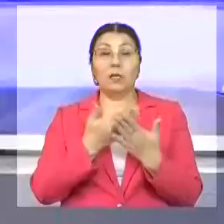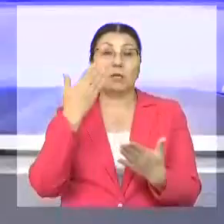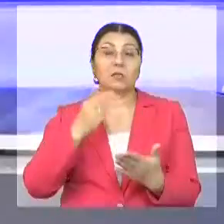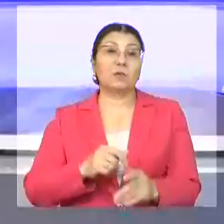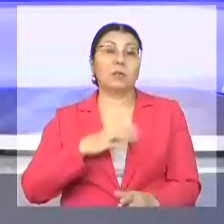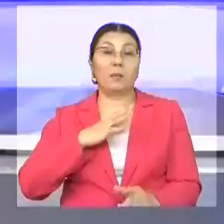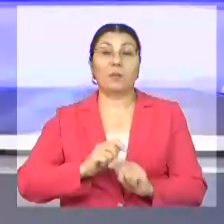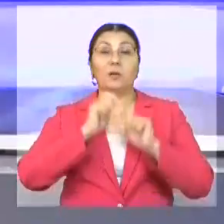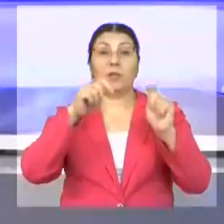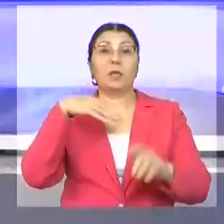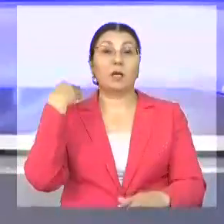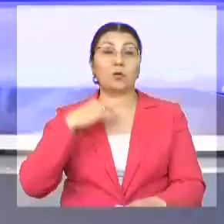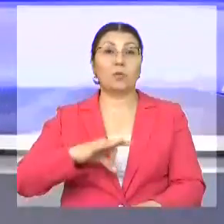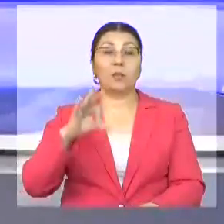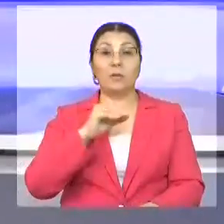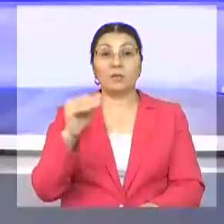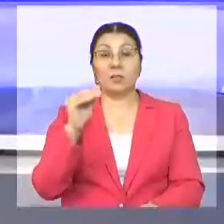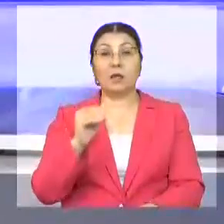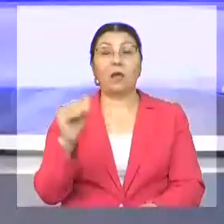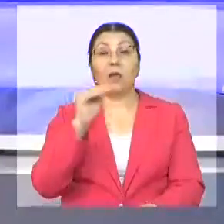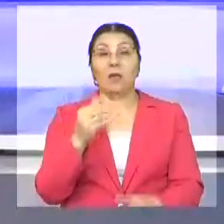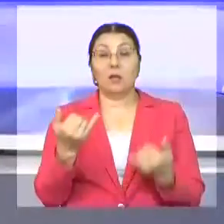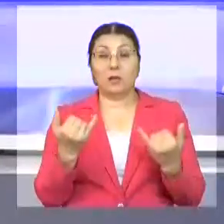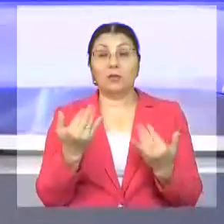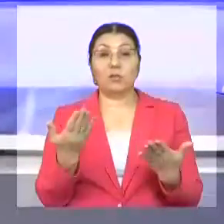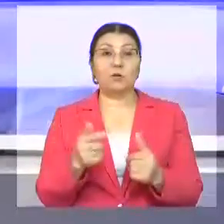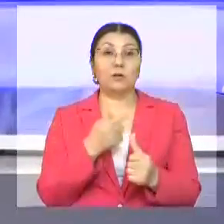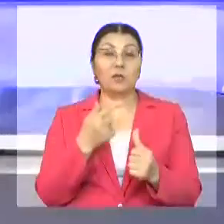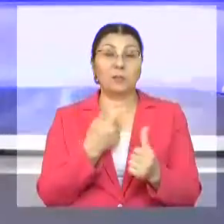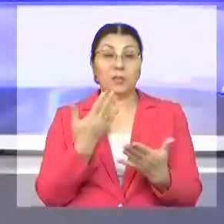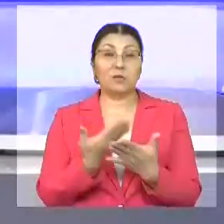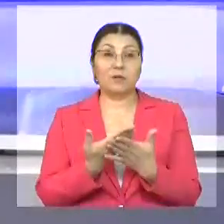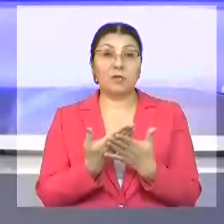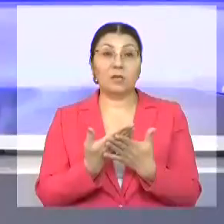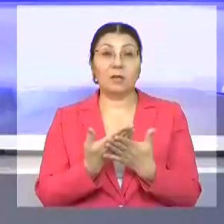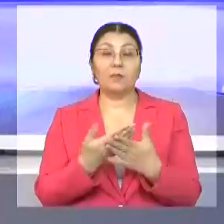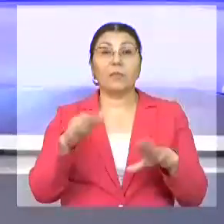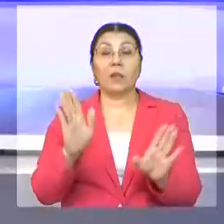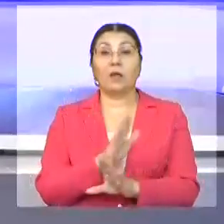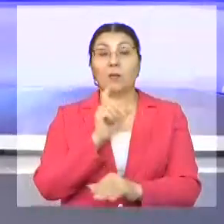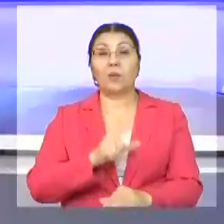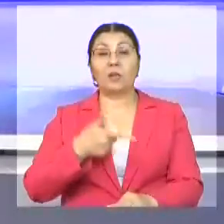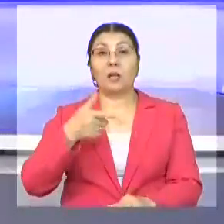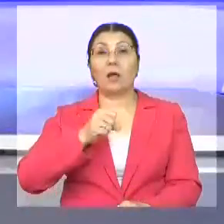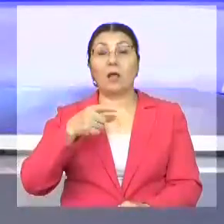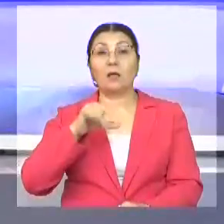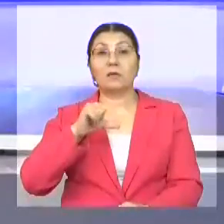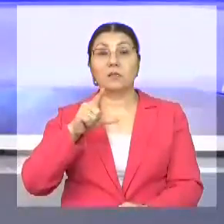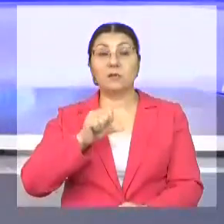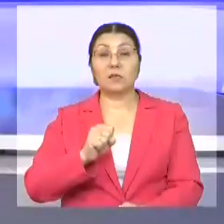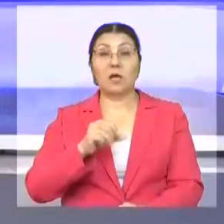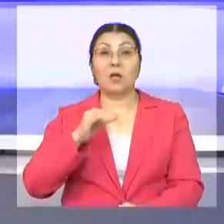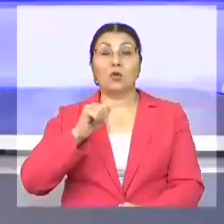была основана Актюбинская областная филармония, которая сегодня носит имя знаменитого педагога и композитора Газизы Жубановой. За эти